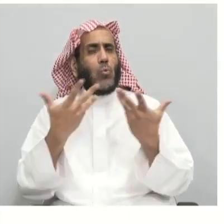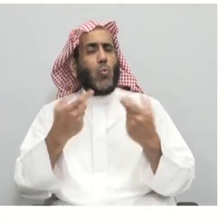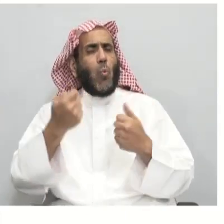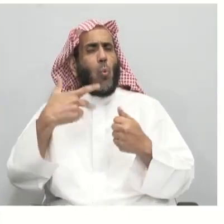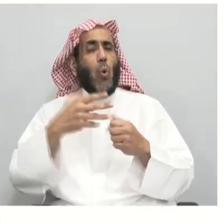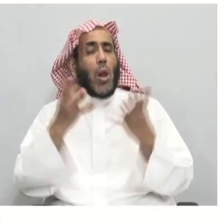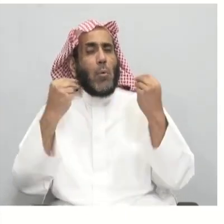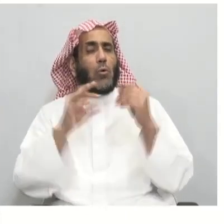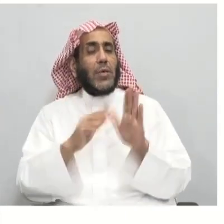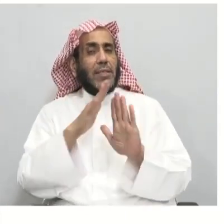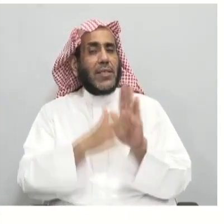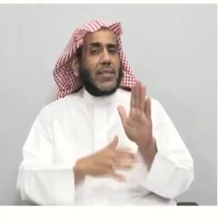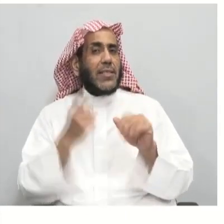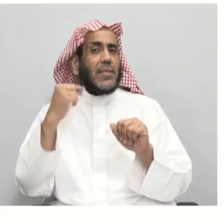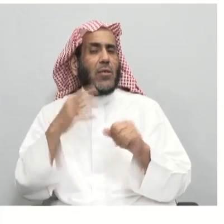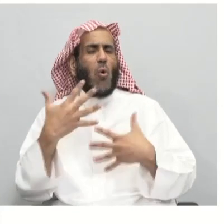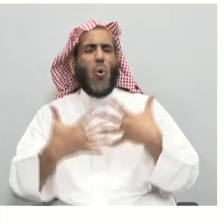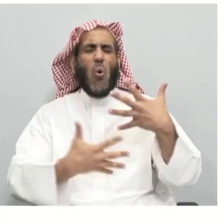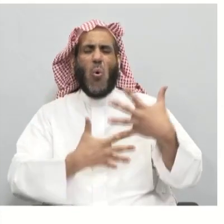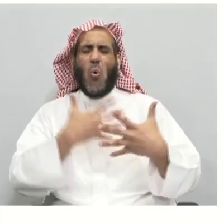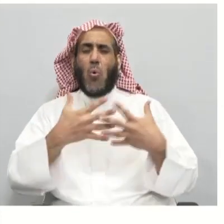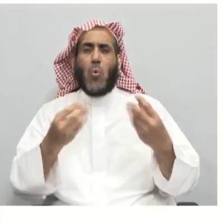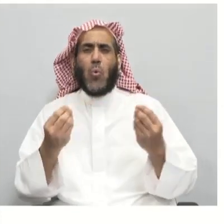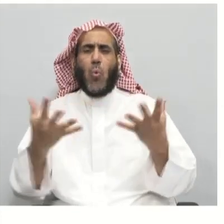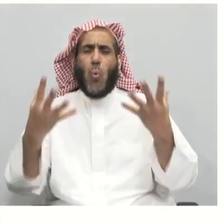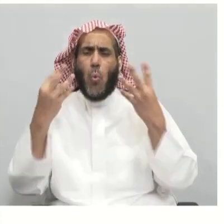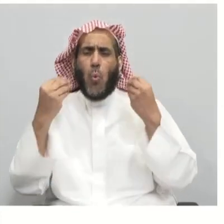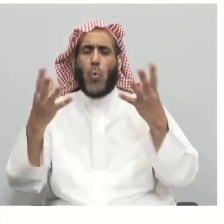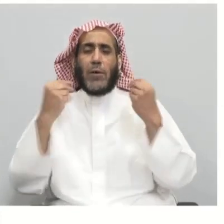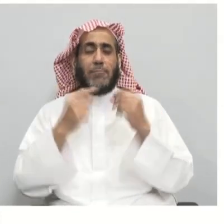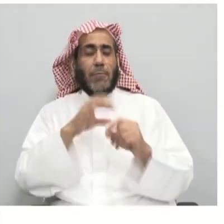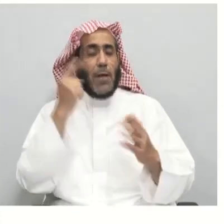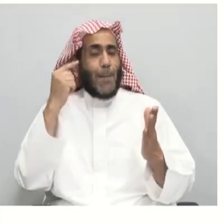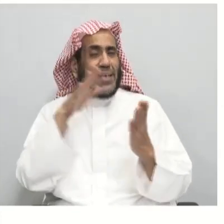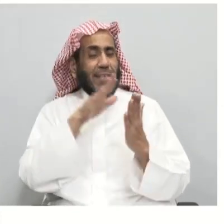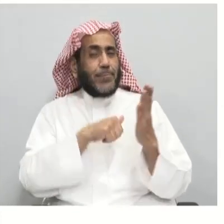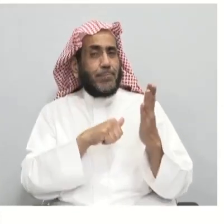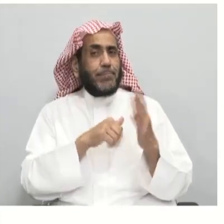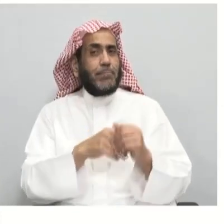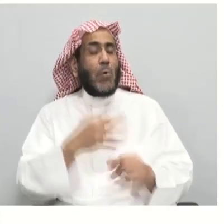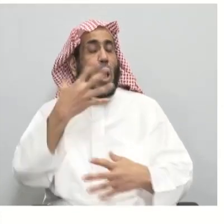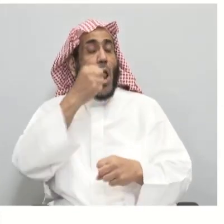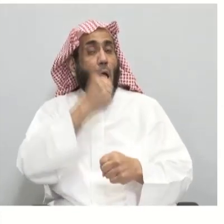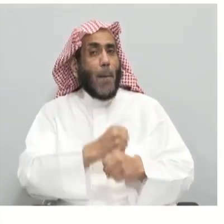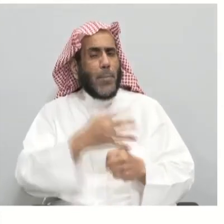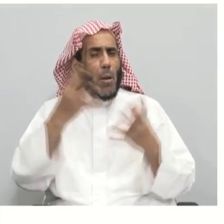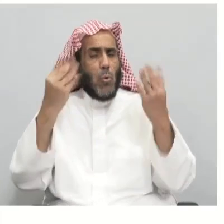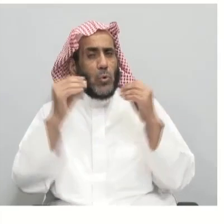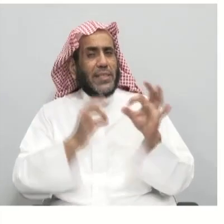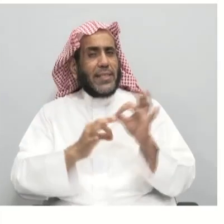نص الاستماع مشكله تدفق المعرفه الفهم القرائي الامن المعلوماتي